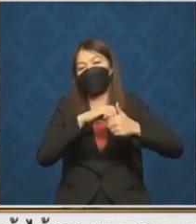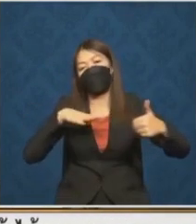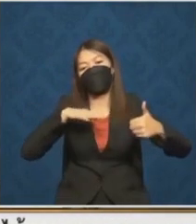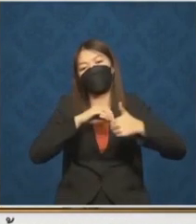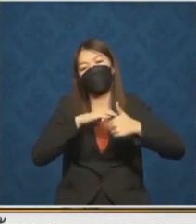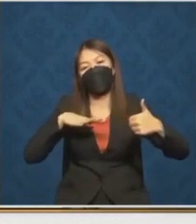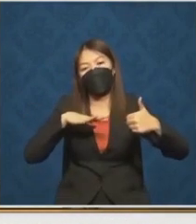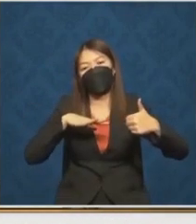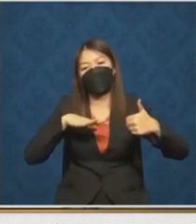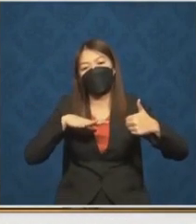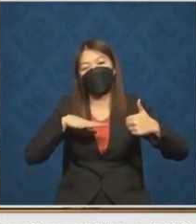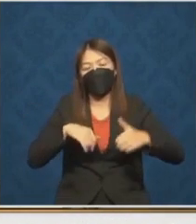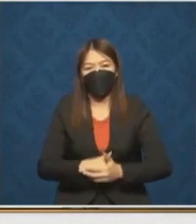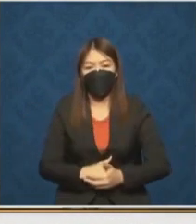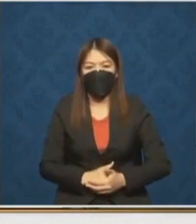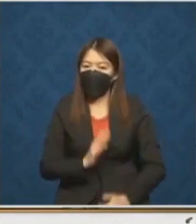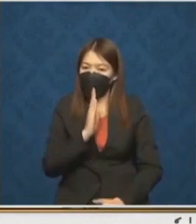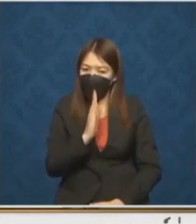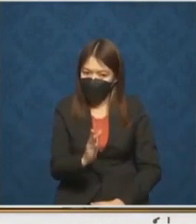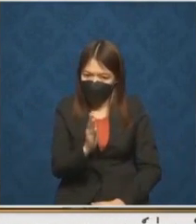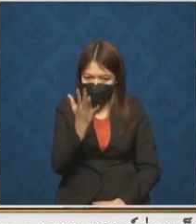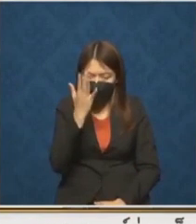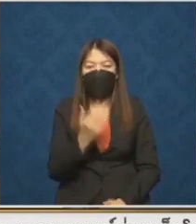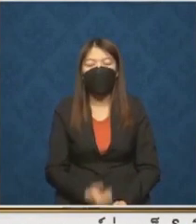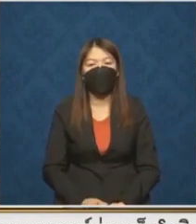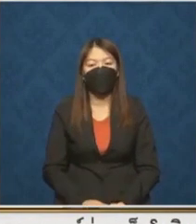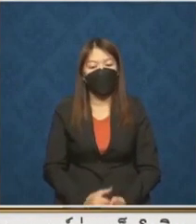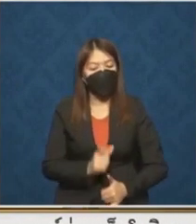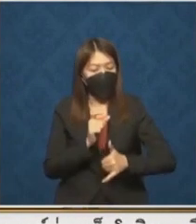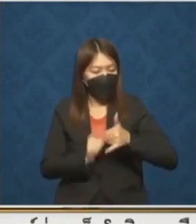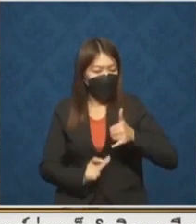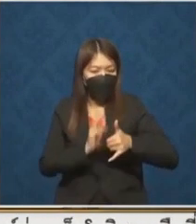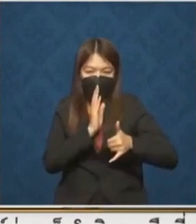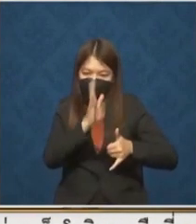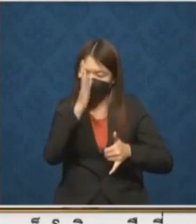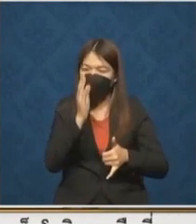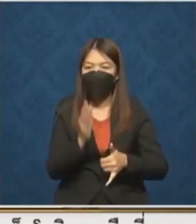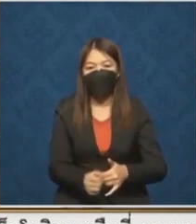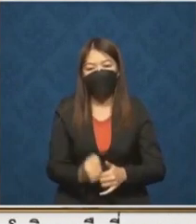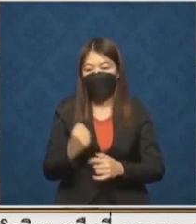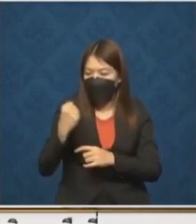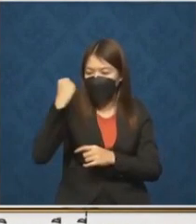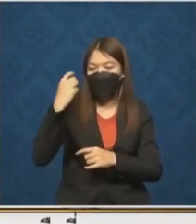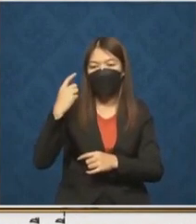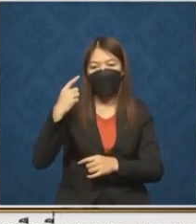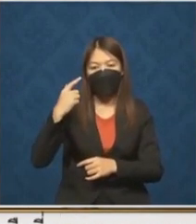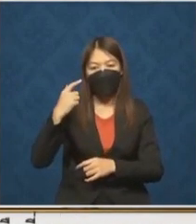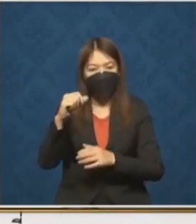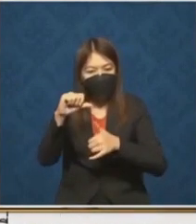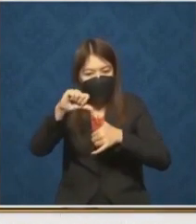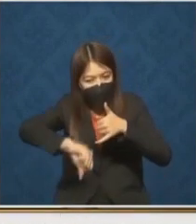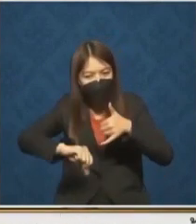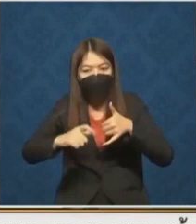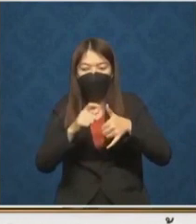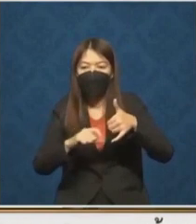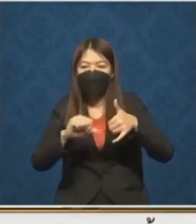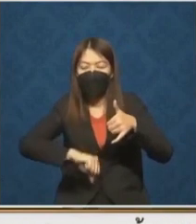ถ้าผู้นำไม่สัตวสื่อถ้าคนไม่ซ้อสัตวที่แ็งแ่งหรอคนชั่วทแข็งแก่งแล้มี